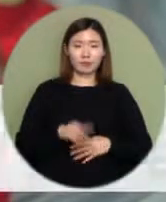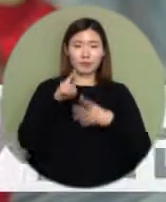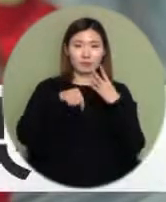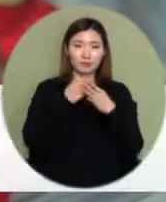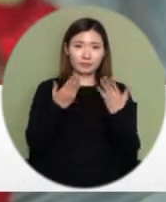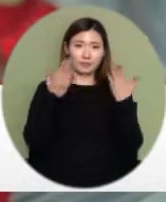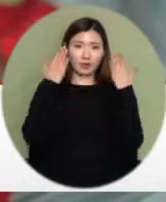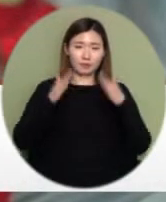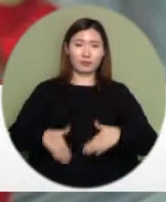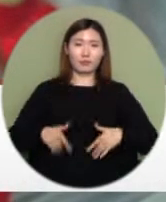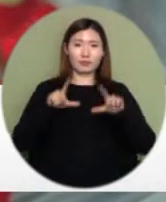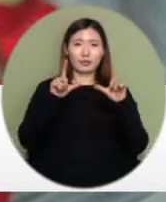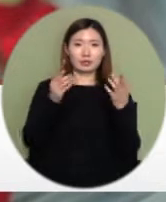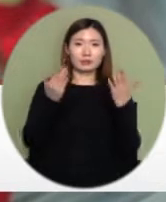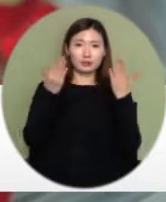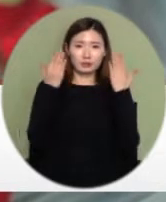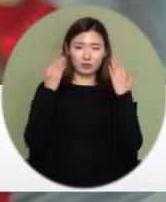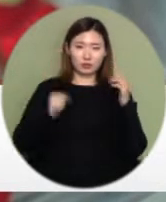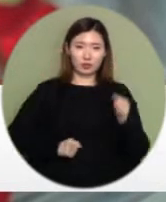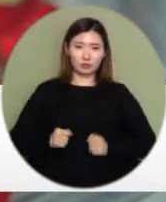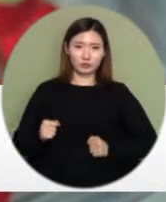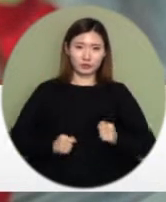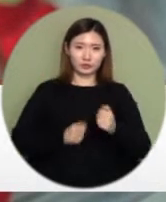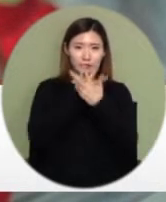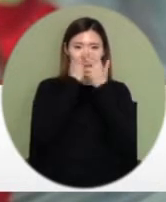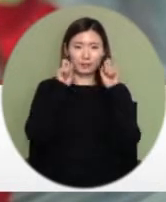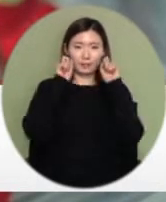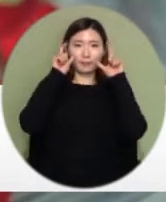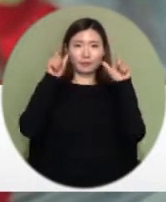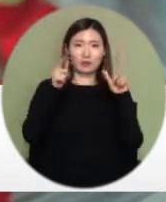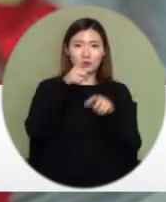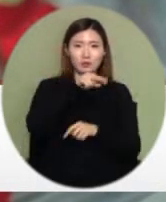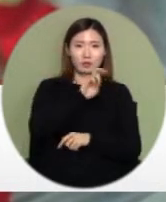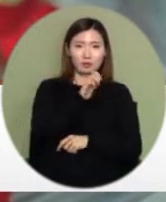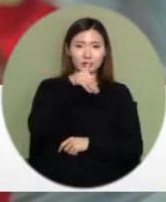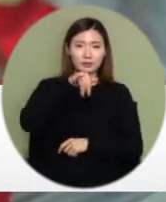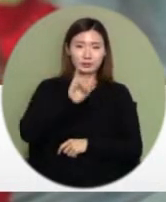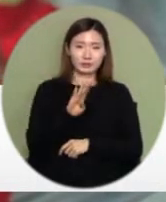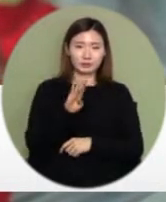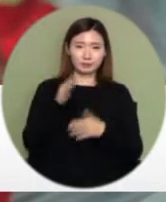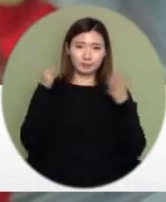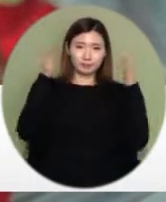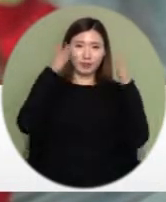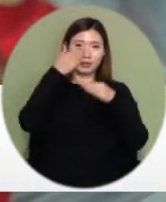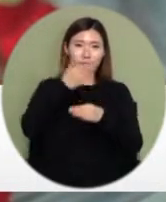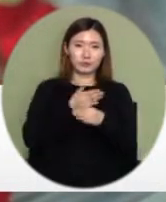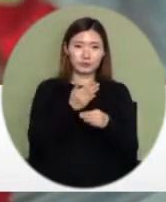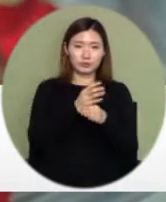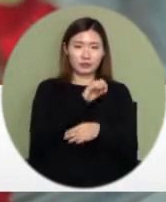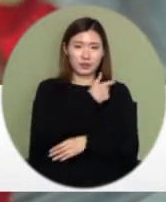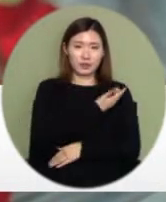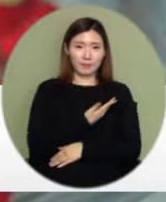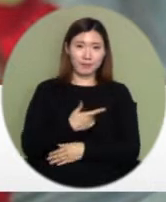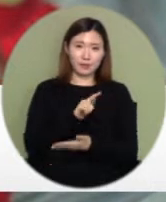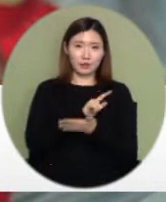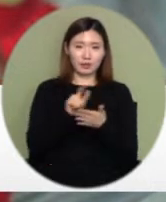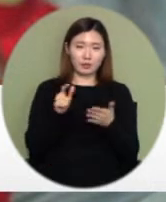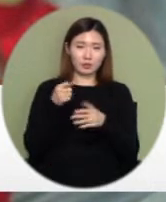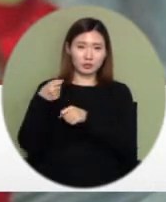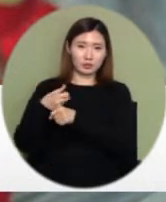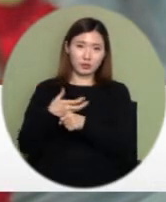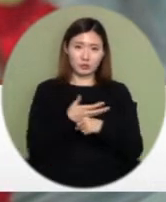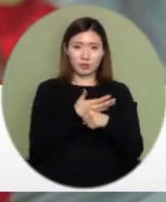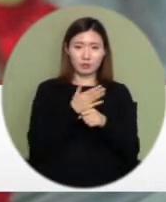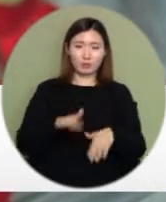계절의 흐름이 입춘을 지나 어느덧 개구리가 겨울잠에서 깨어난다는 경칩으로 향하고 있습니다. 양평군과 가평군에서